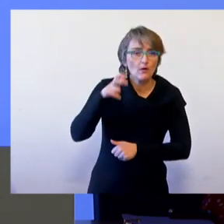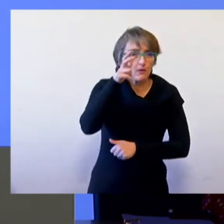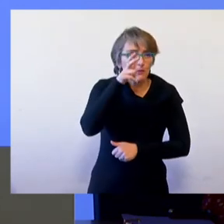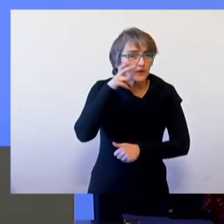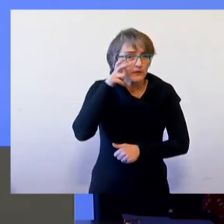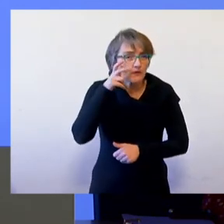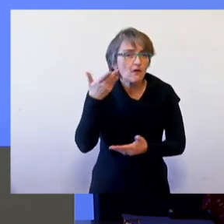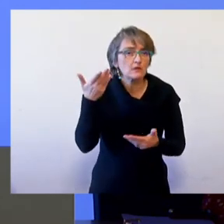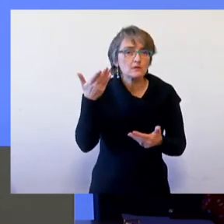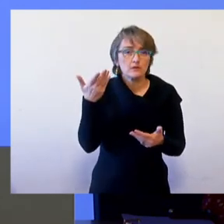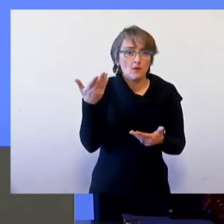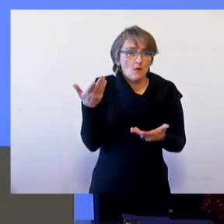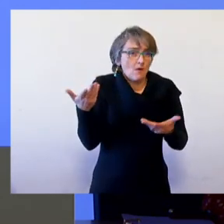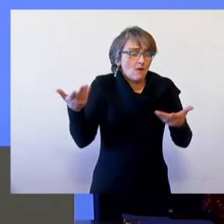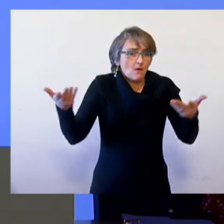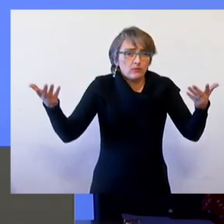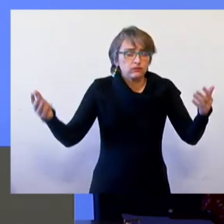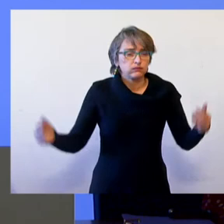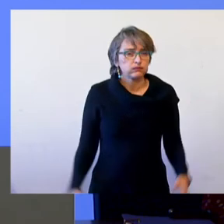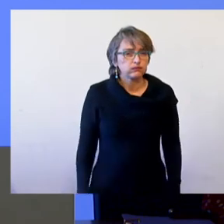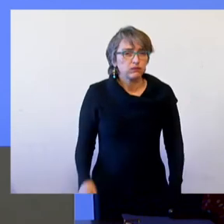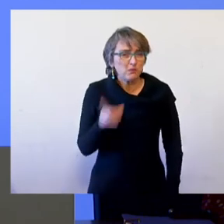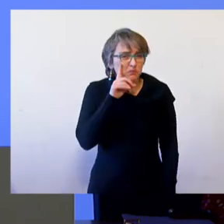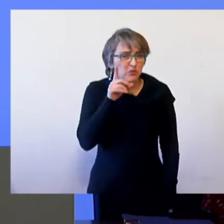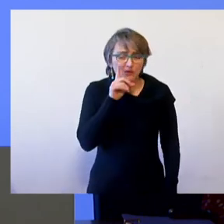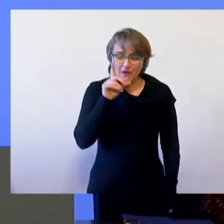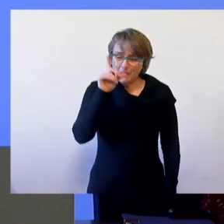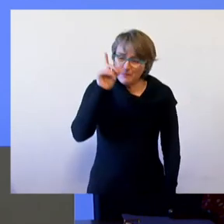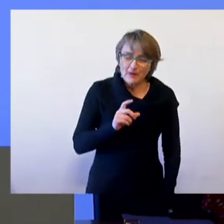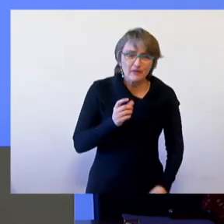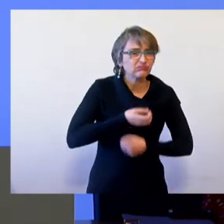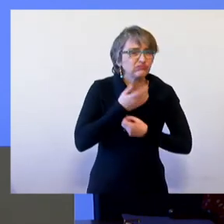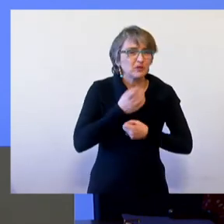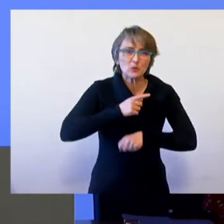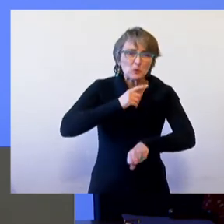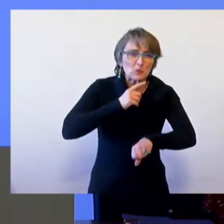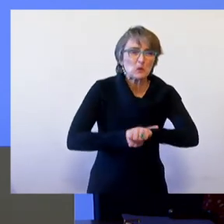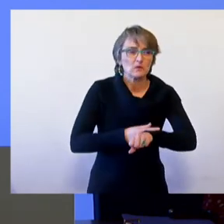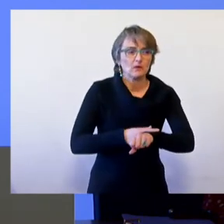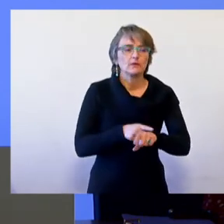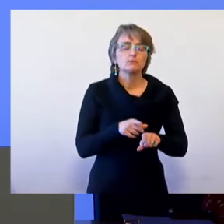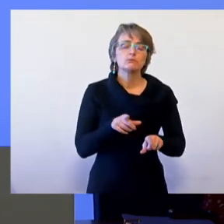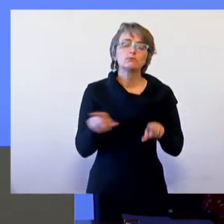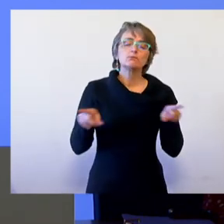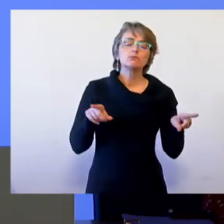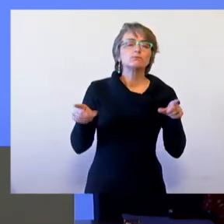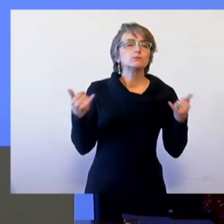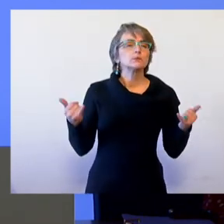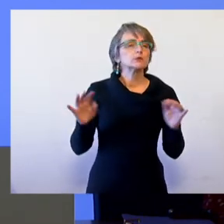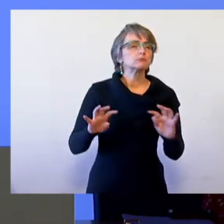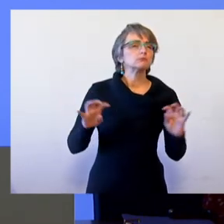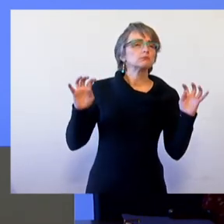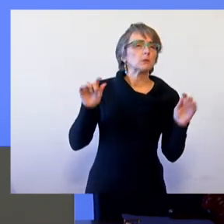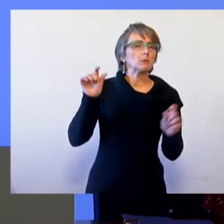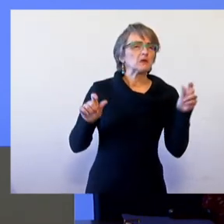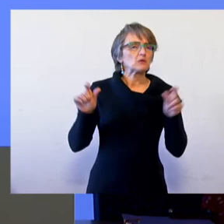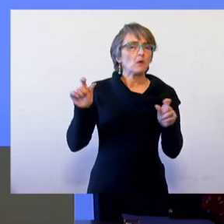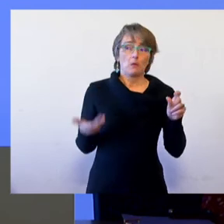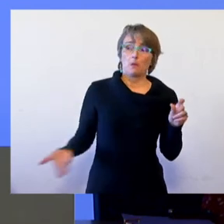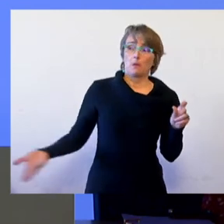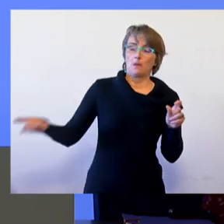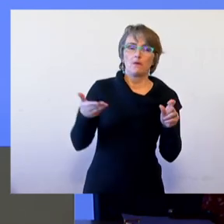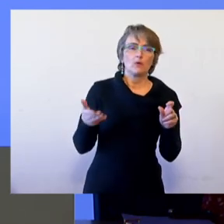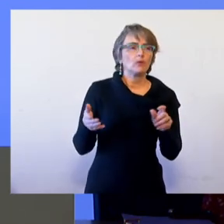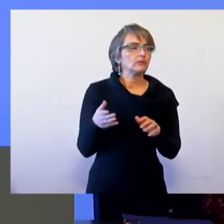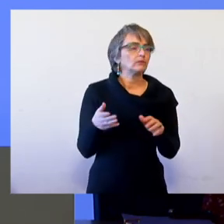Enfin, pourquoi commencer par jeter une suspicion en laissant entendre que ici, chacun des